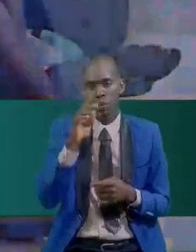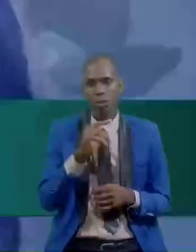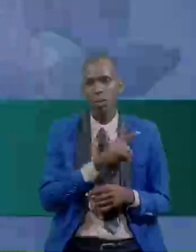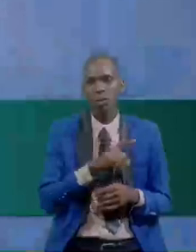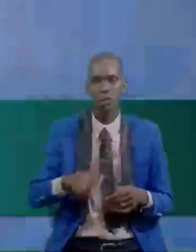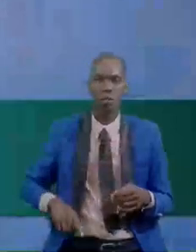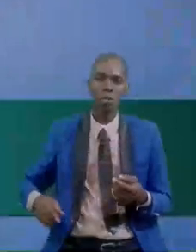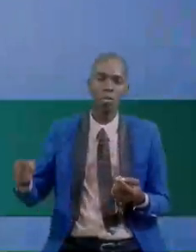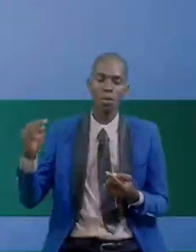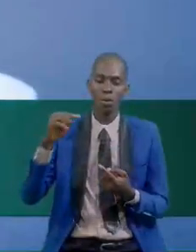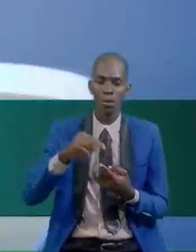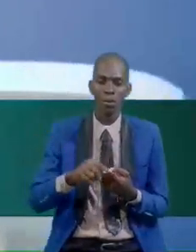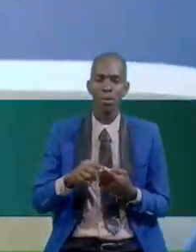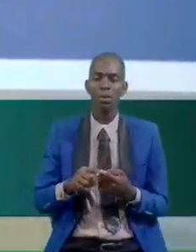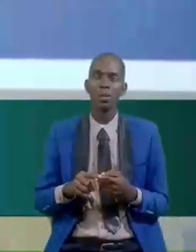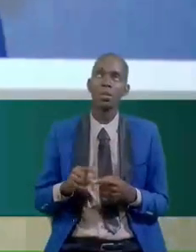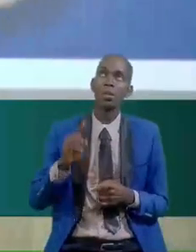qu'il vienne et